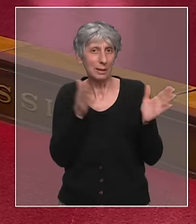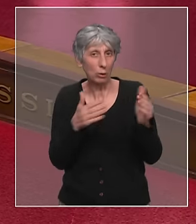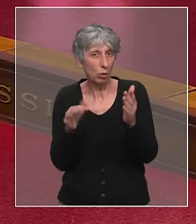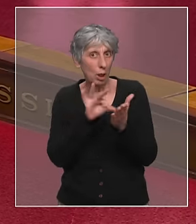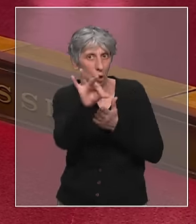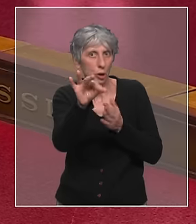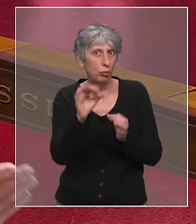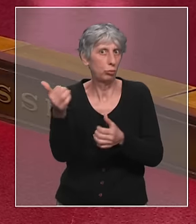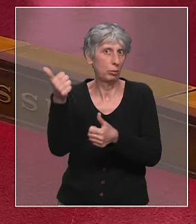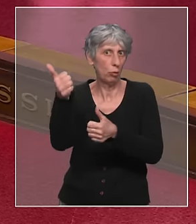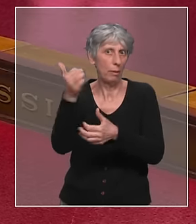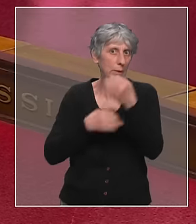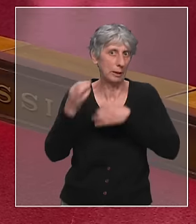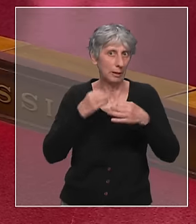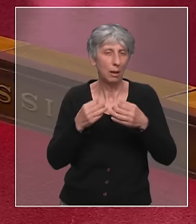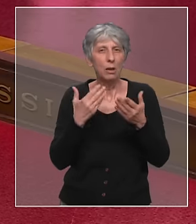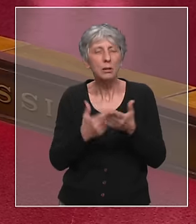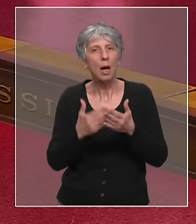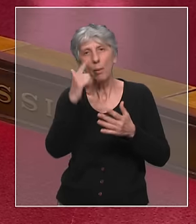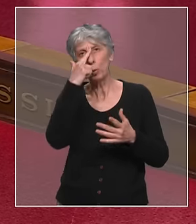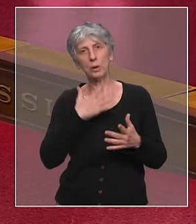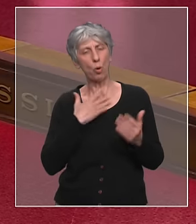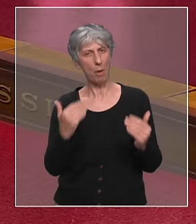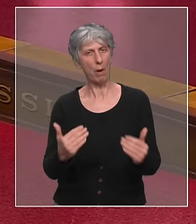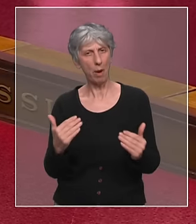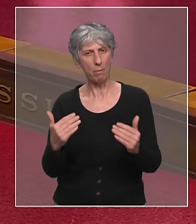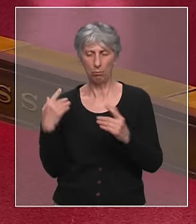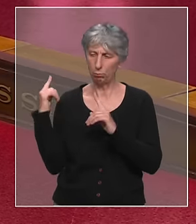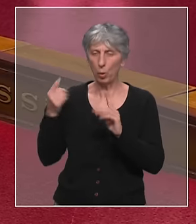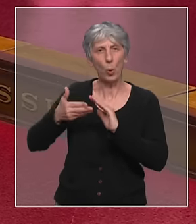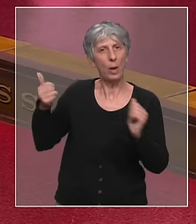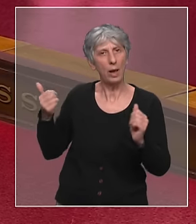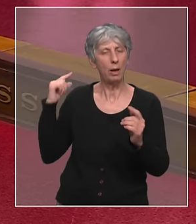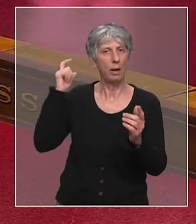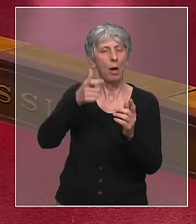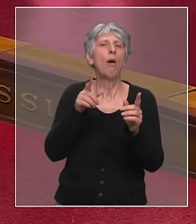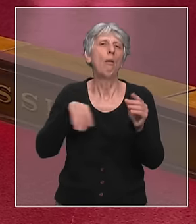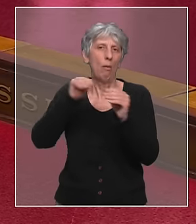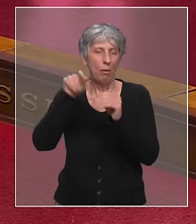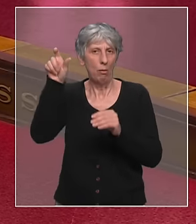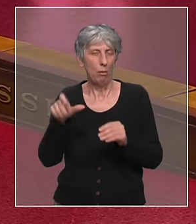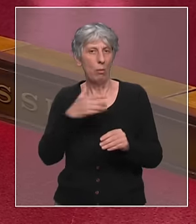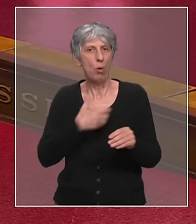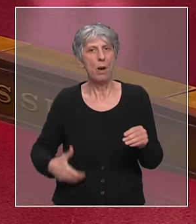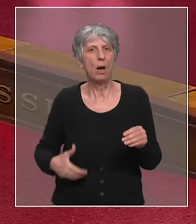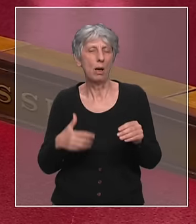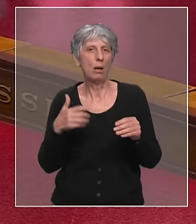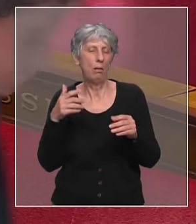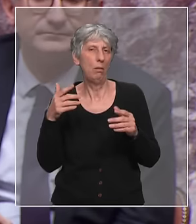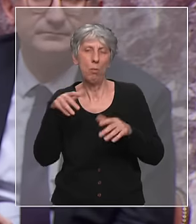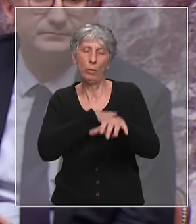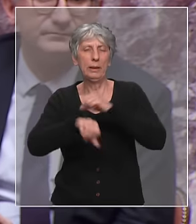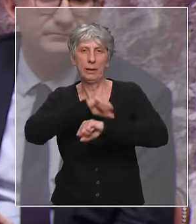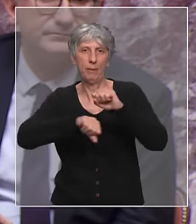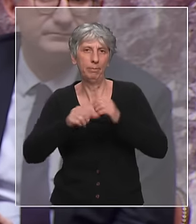Cette position, elle est constante, elle était portée par ma prédécesseure. Je la poursuis, évidemment, Bruno Le Maire est particulièrement mobilisé sur le sujet.